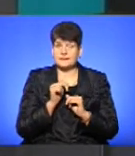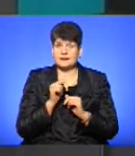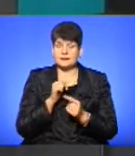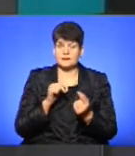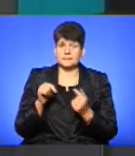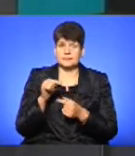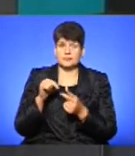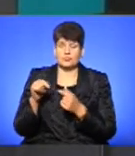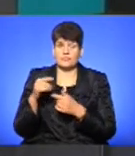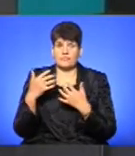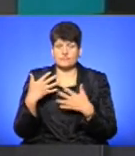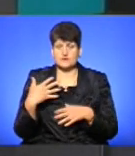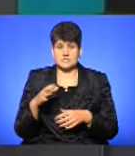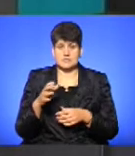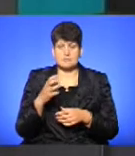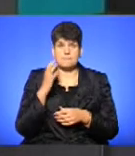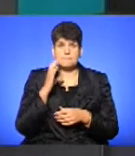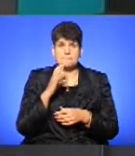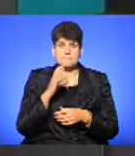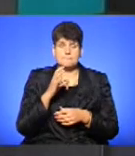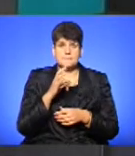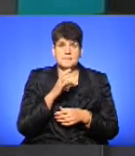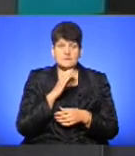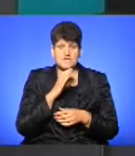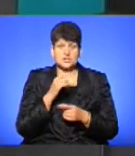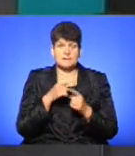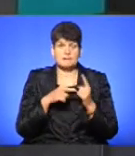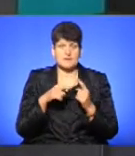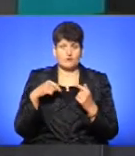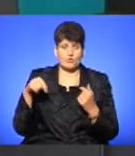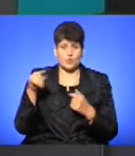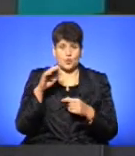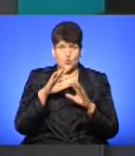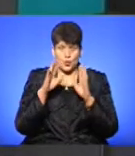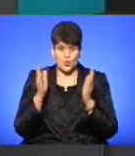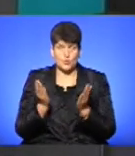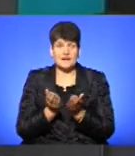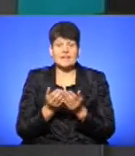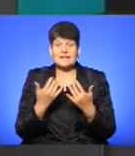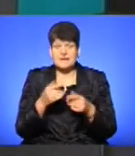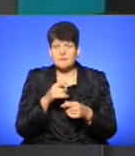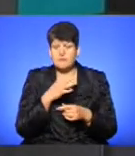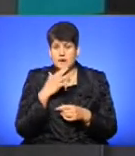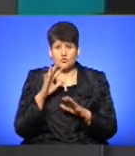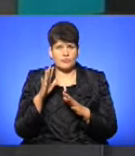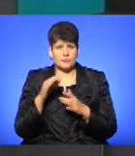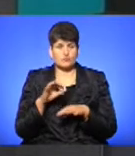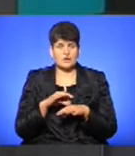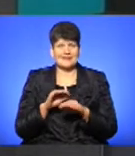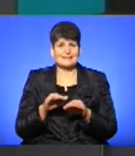циркулював уже у північній півкулі і, відповідно, там в багатьох випадках хворіли